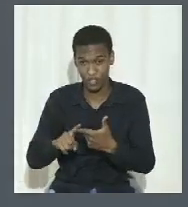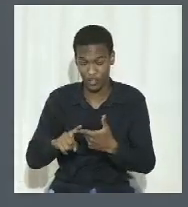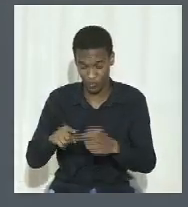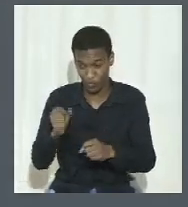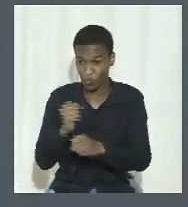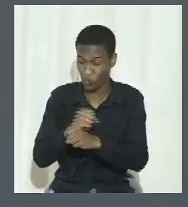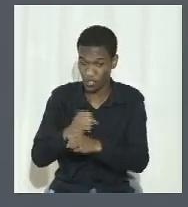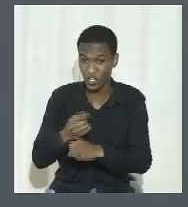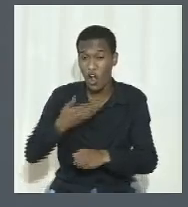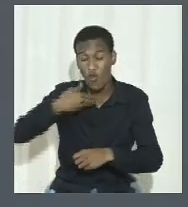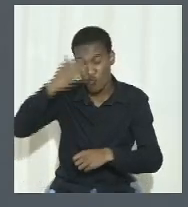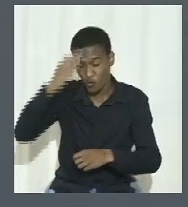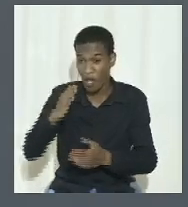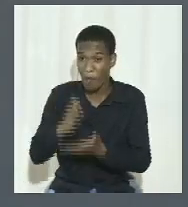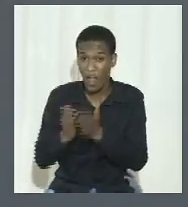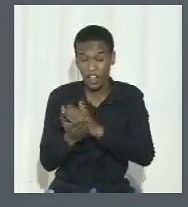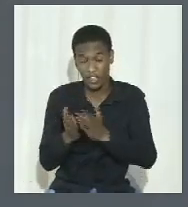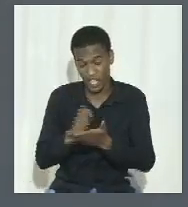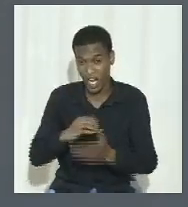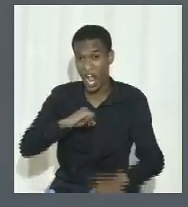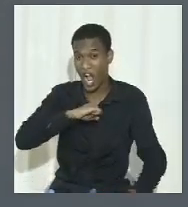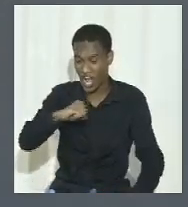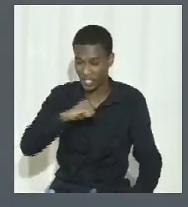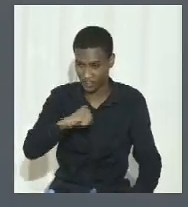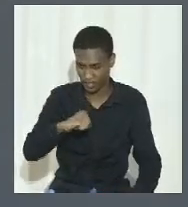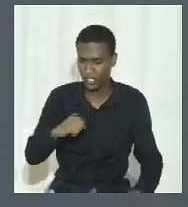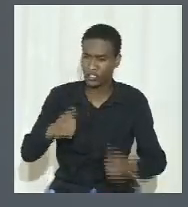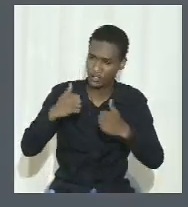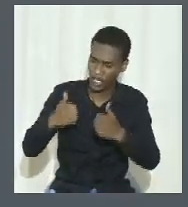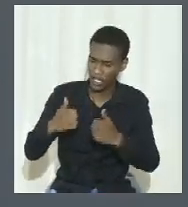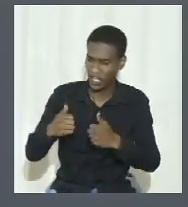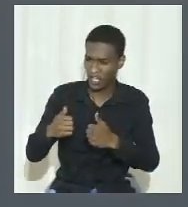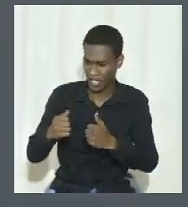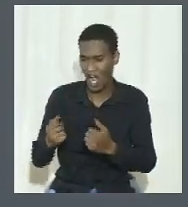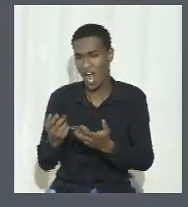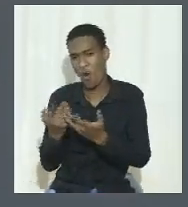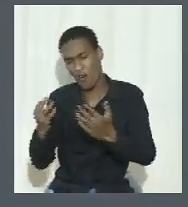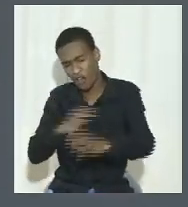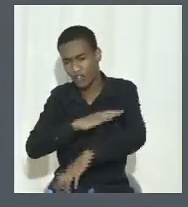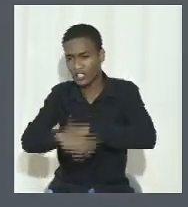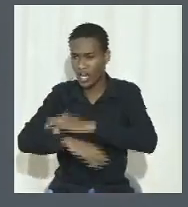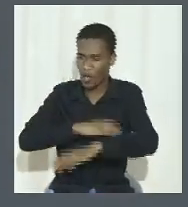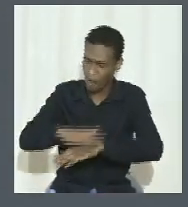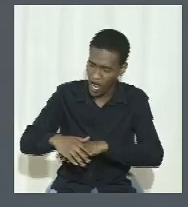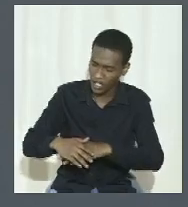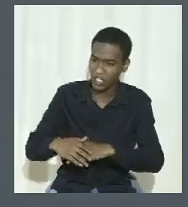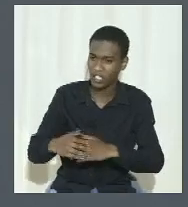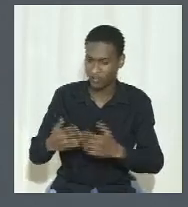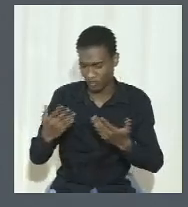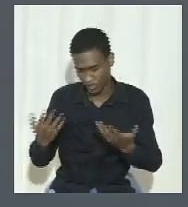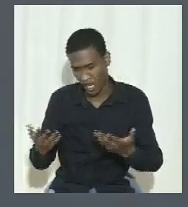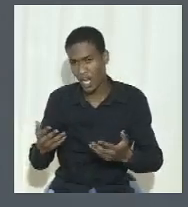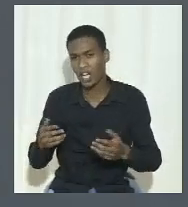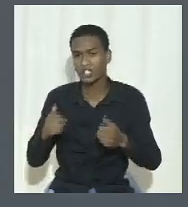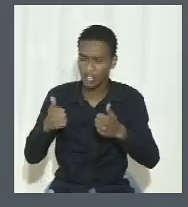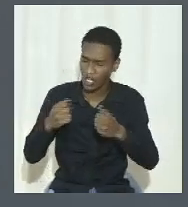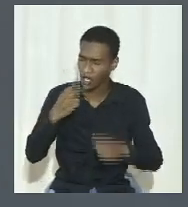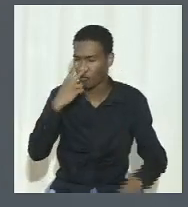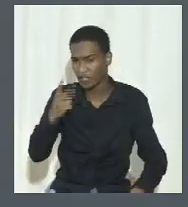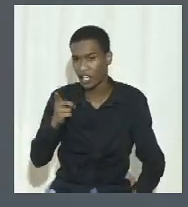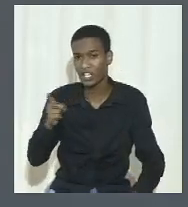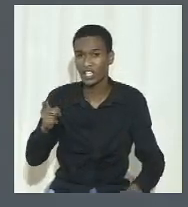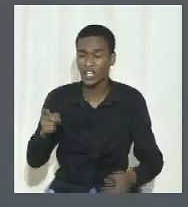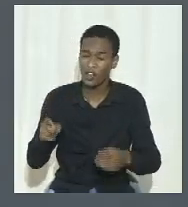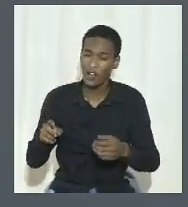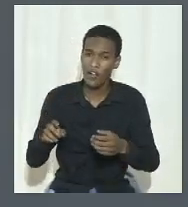mila fiarovana, jerena fahasalamany, jerena ny sécurité ny fanatanterahana ny